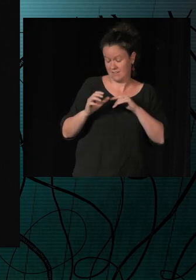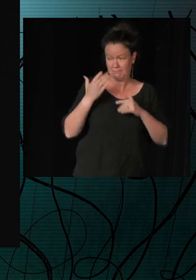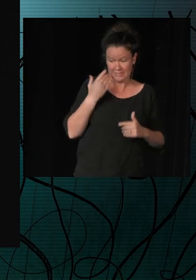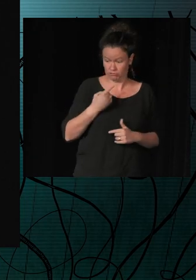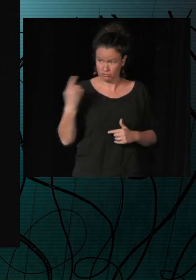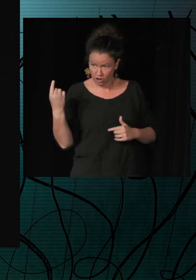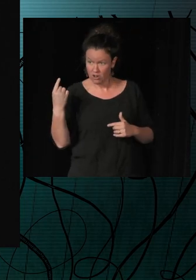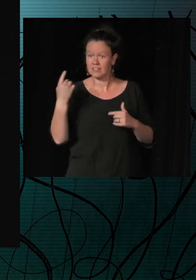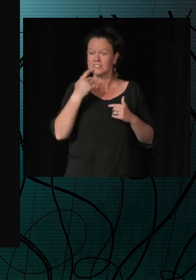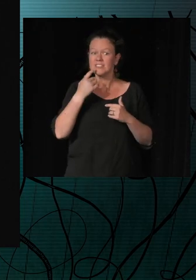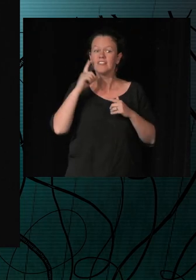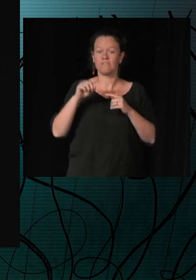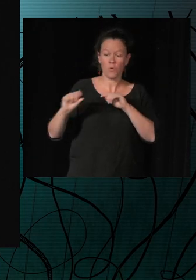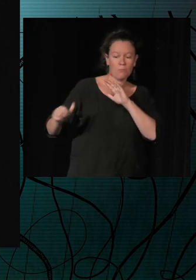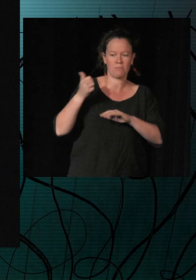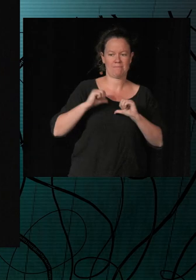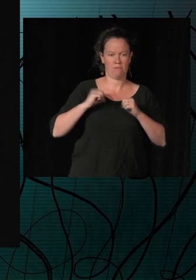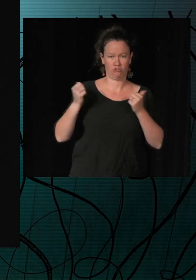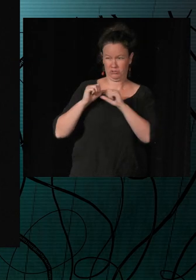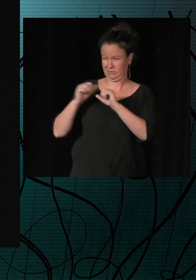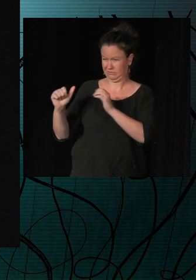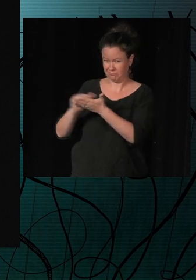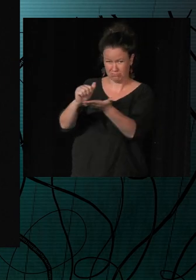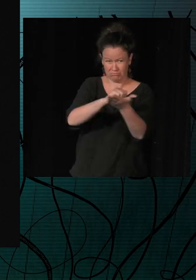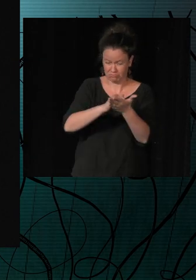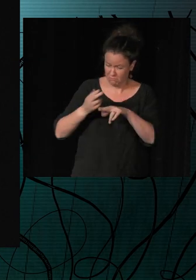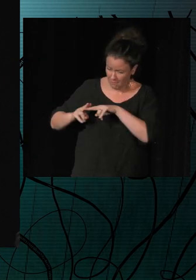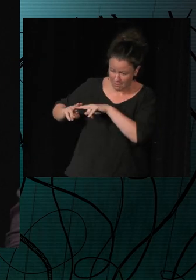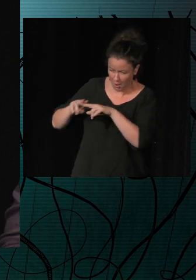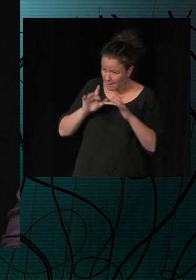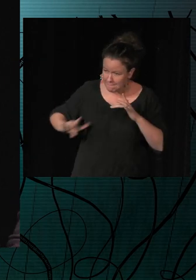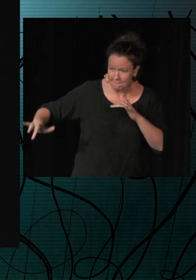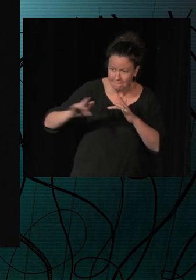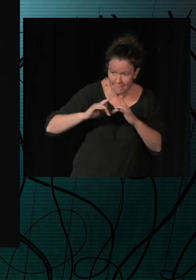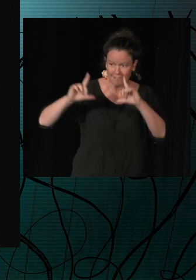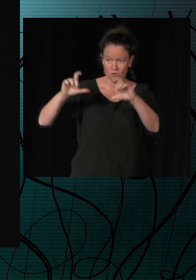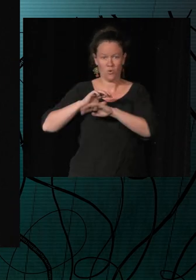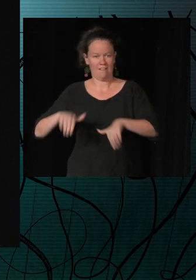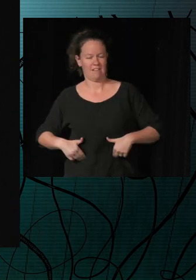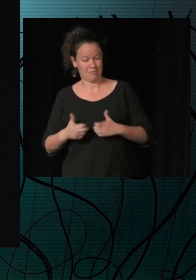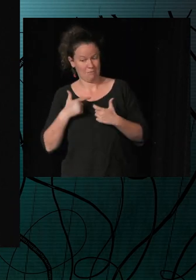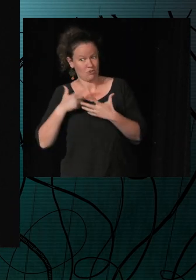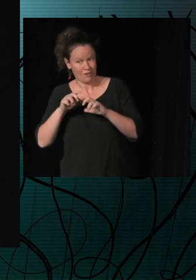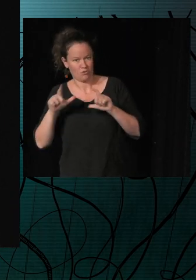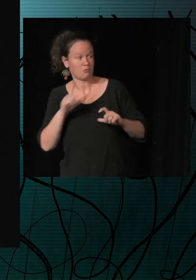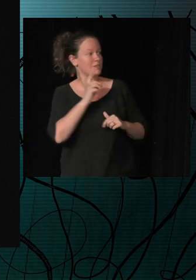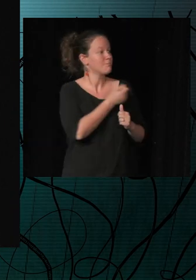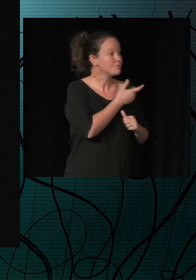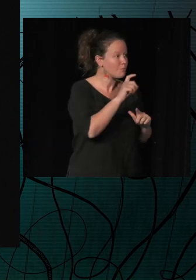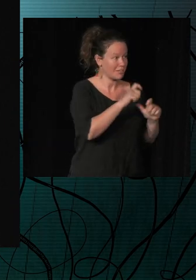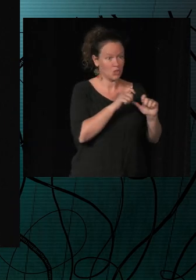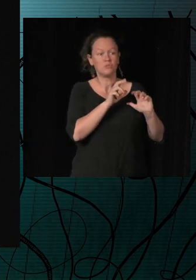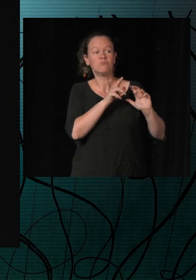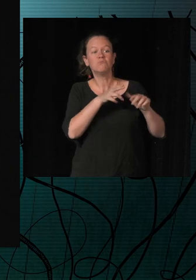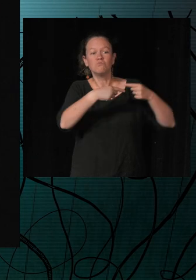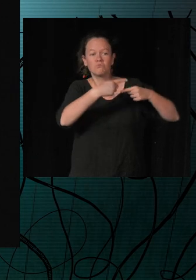panoramas et ben c'est ce que j'ai fait et donc j'ai continué je me suis entraînée comme ça donc du coup encore une fois bah voilà parce que j'ai trouvé une autre porte d'entrée dans